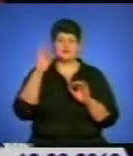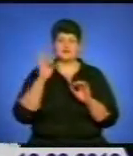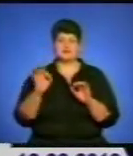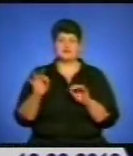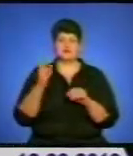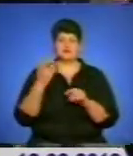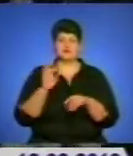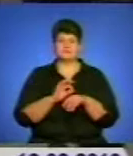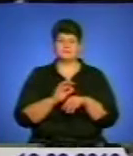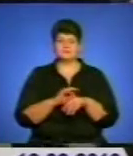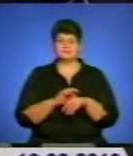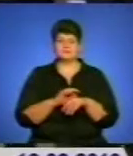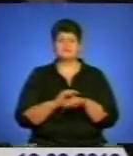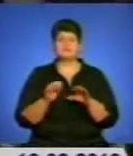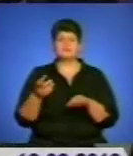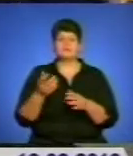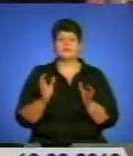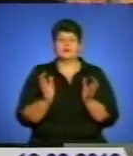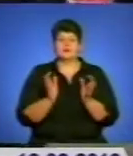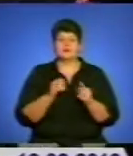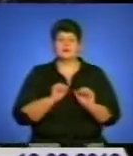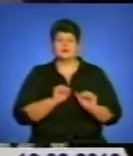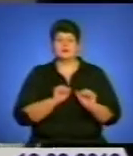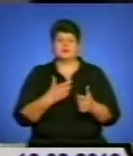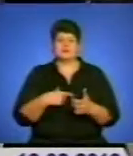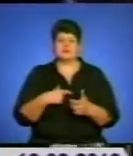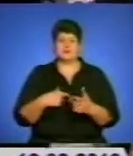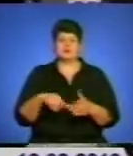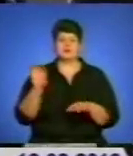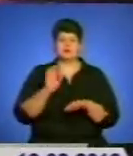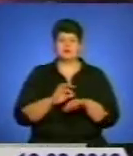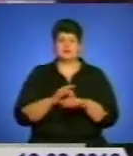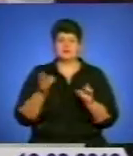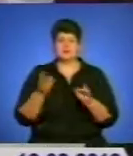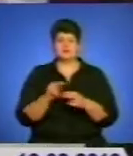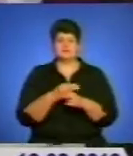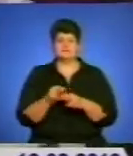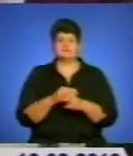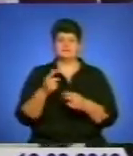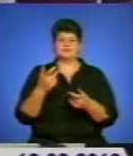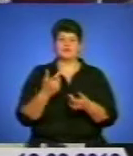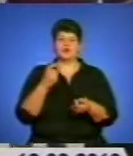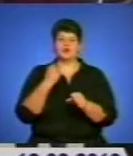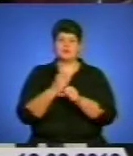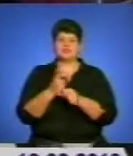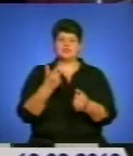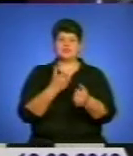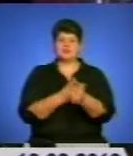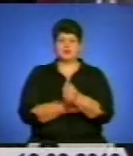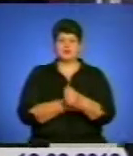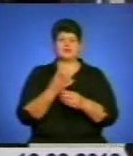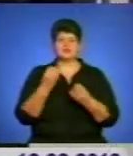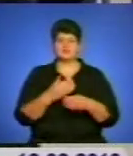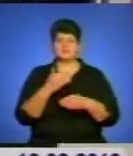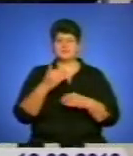населення. Аби вберегтися від захворювання, лікарі радять подбати про профілактику. Зробити щеплення зараз ще не пізно, бо в місті якраз